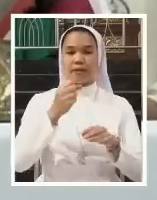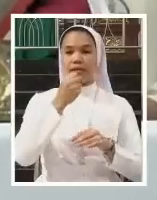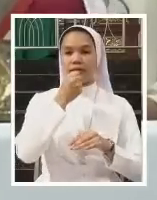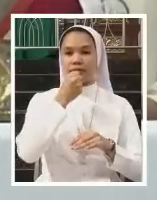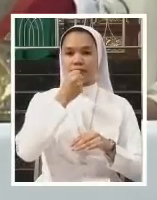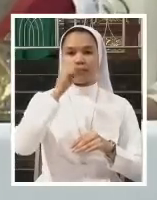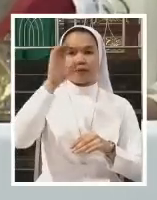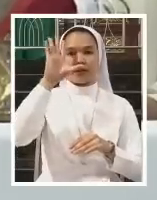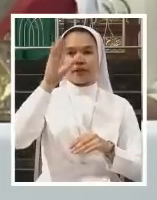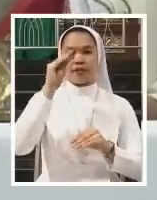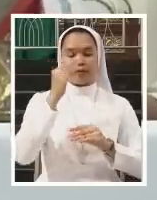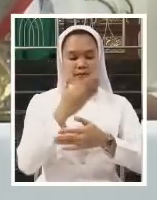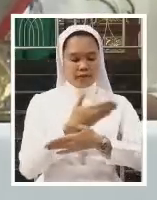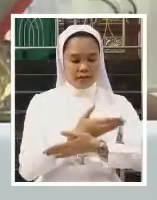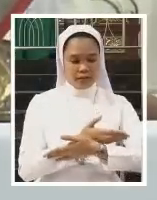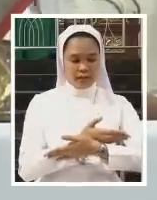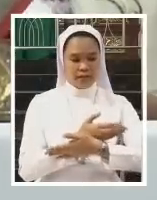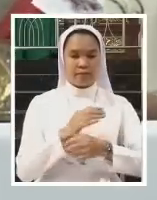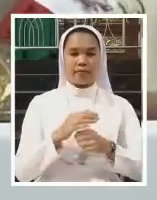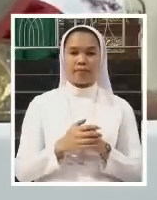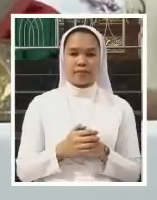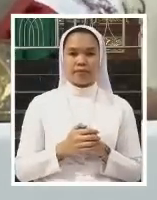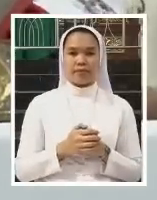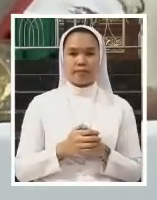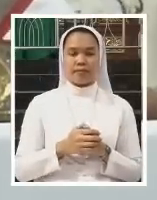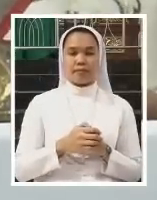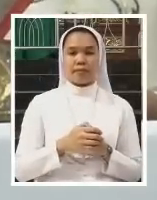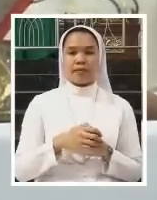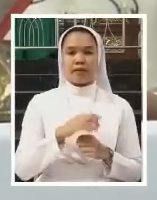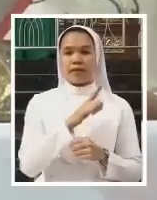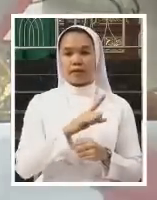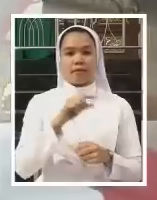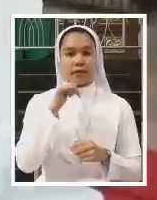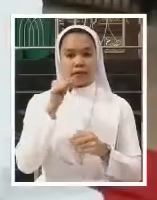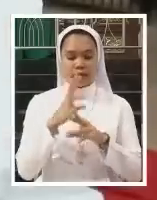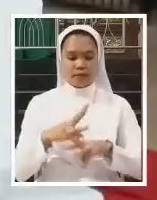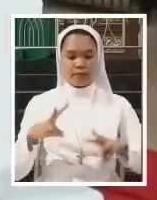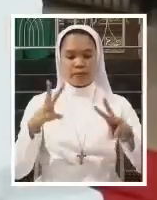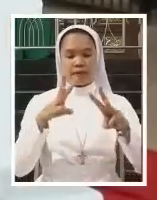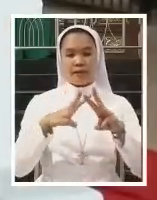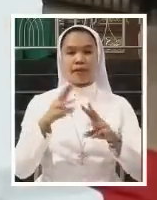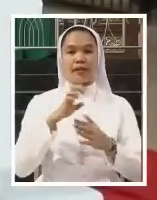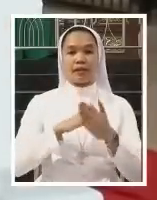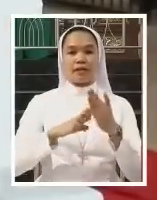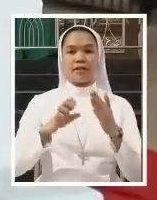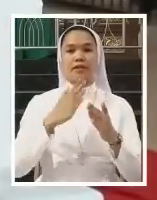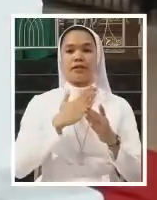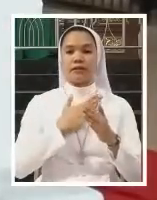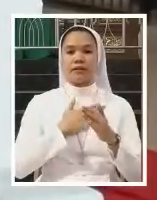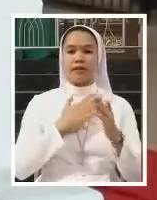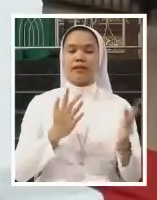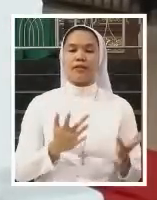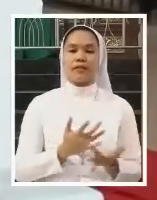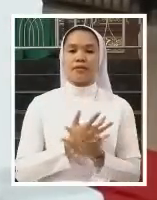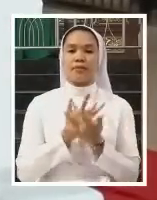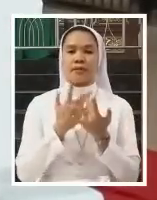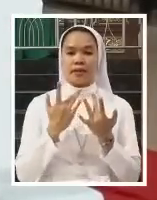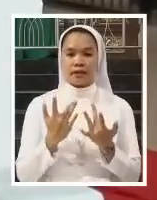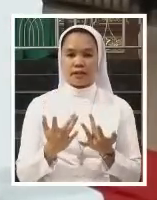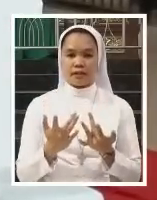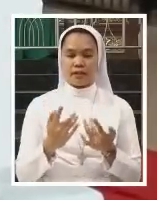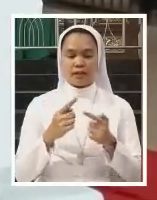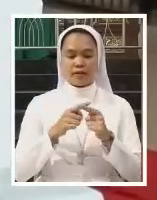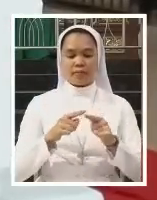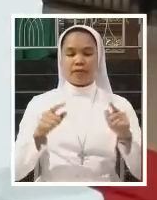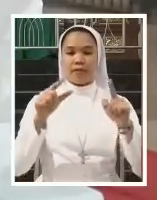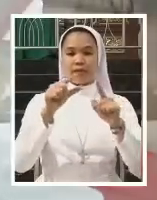sa pamanggi kan kordero. Kagurang nan, bako akong maninigo na ika magdagos sa sakuyang